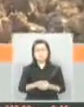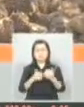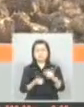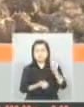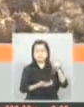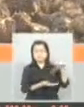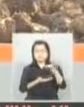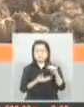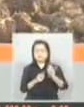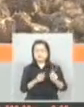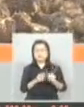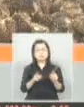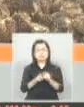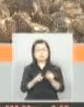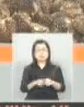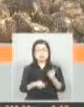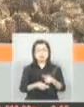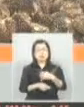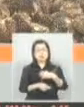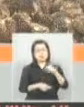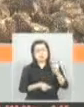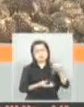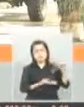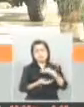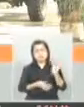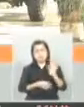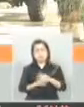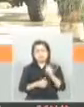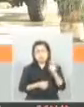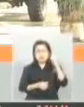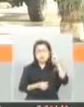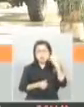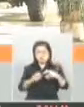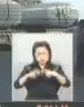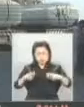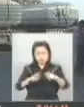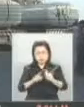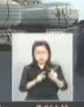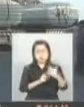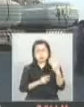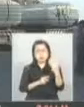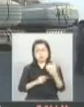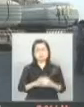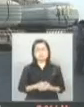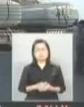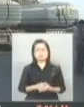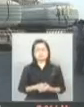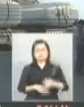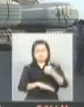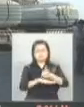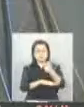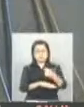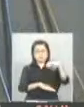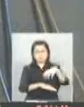ข้าแต่ละครั้งเนี่ยนะครับไม่ใช่เราอยากนำเรานำเข้ามาได้เลยเราต้องวิเคราะห์หลายด้านเช่นเดียวกัน ผู้อำนวยการองค์การ